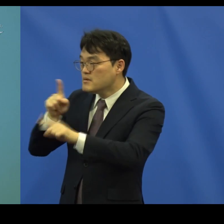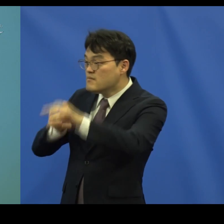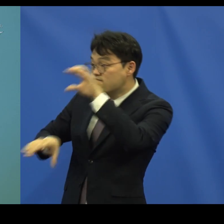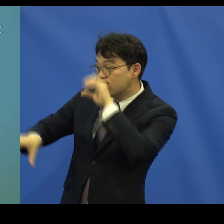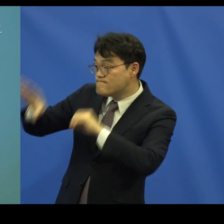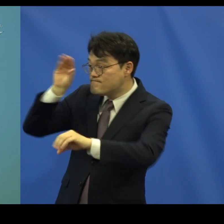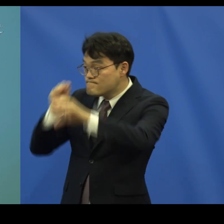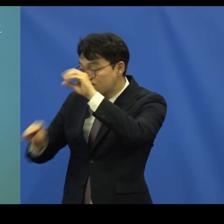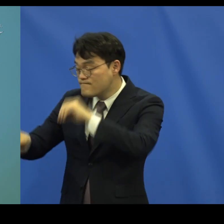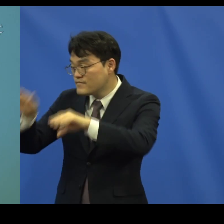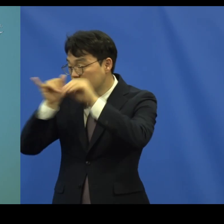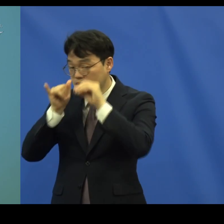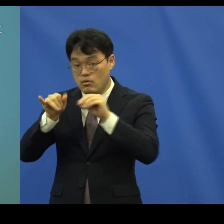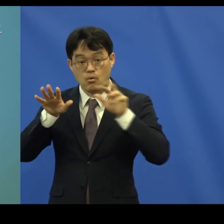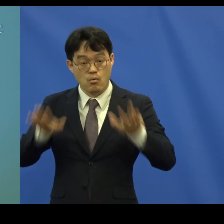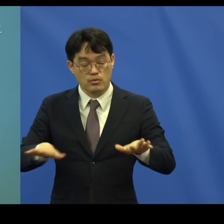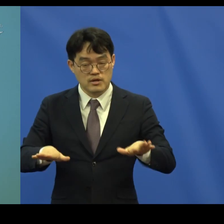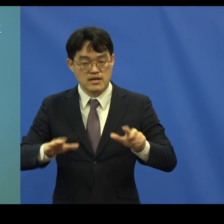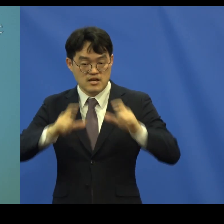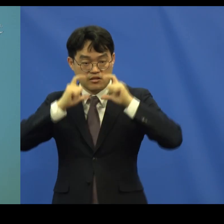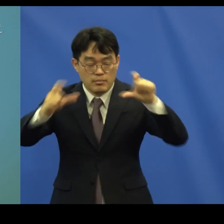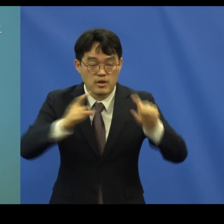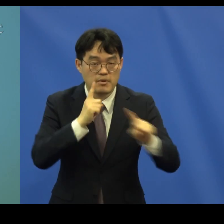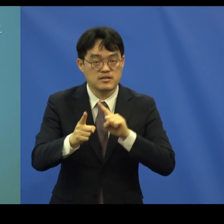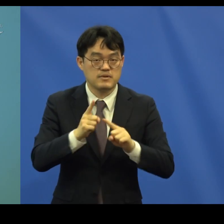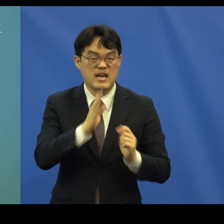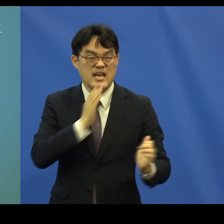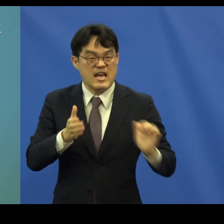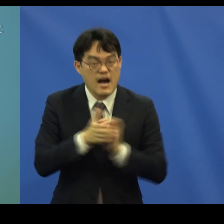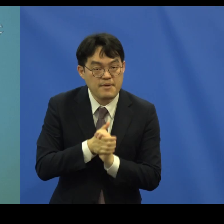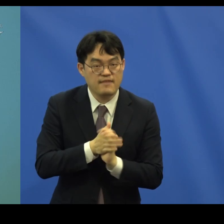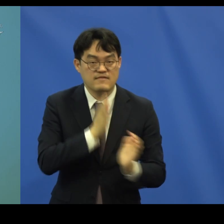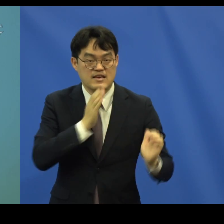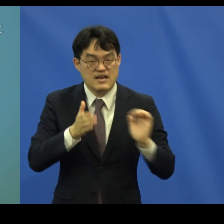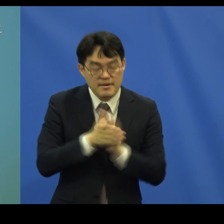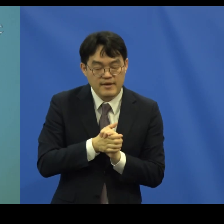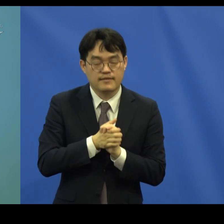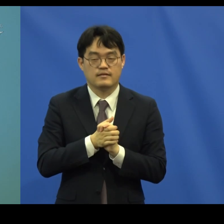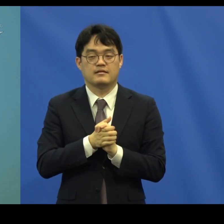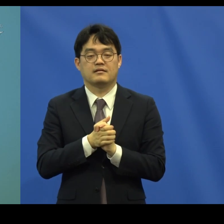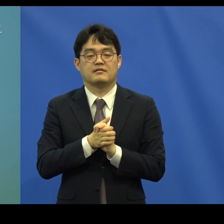말씀에 즉각적으로 반응하고 나아가는 신실한,